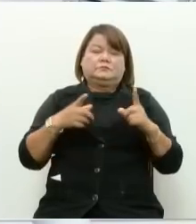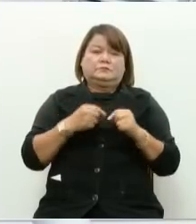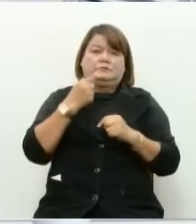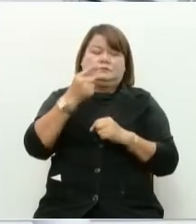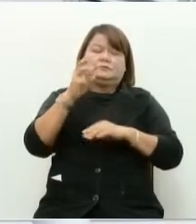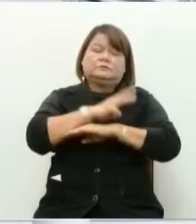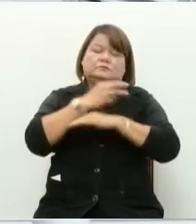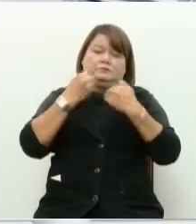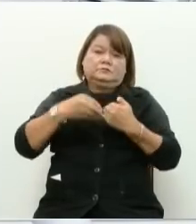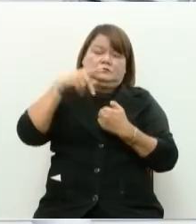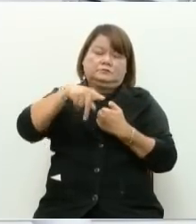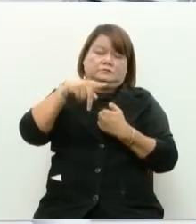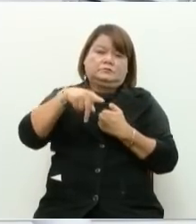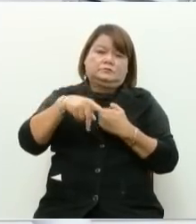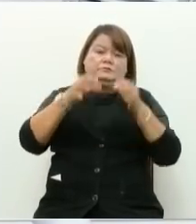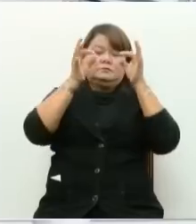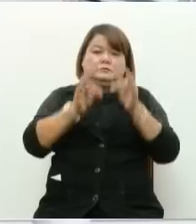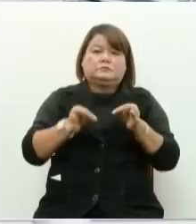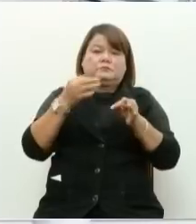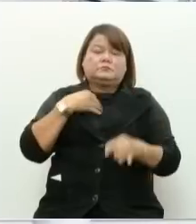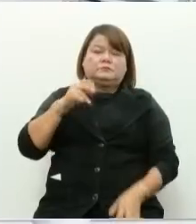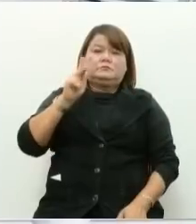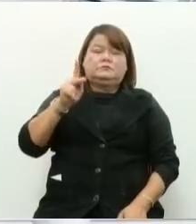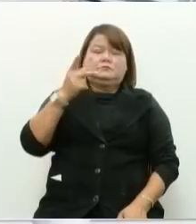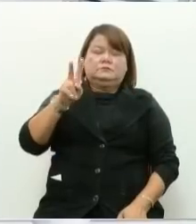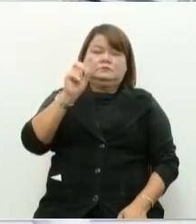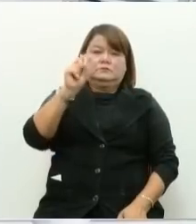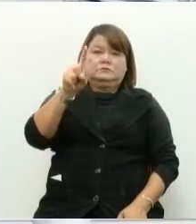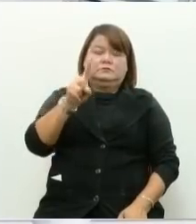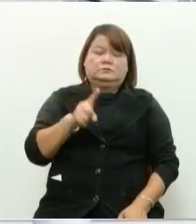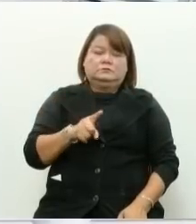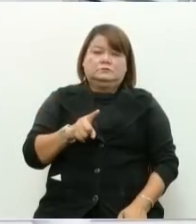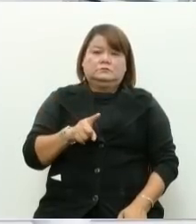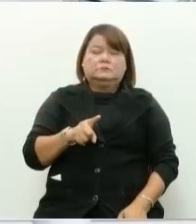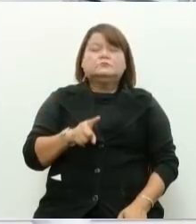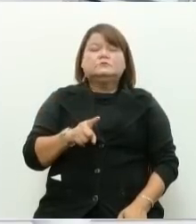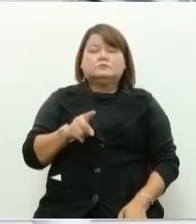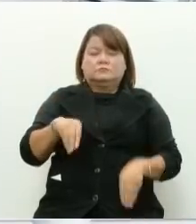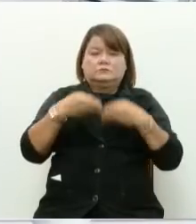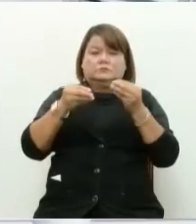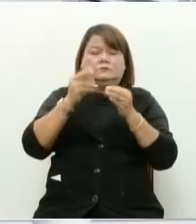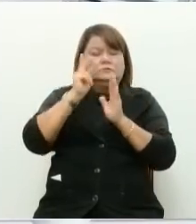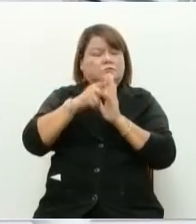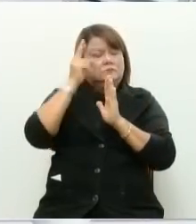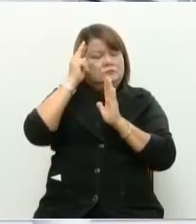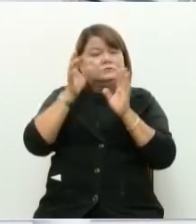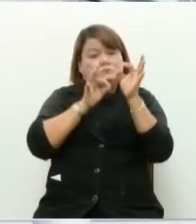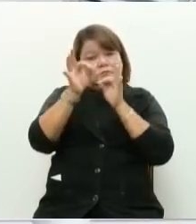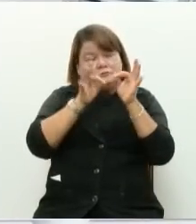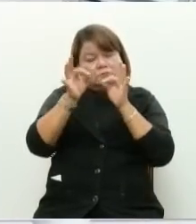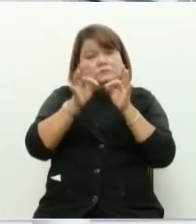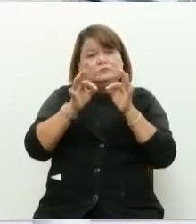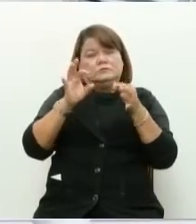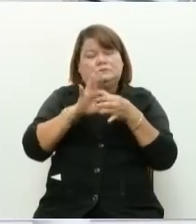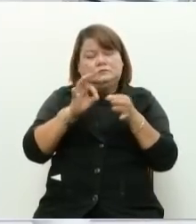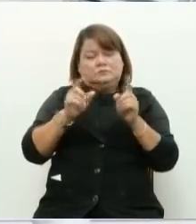นี้วันพุธที่เราได้ตกลงว่าจะมีกคส.ที่จะมาให้ความรู้หรือมาอธิบายความใน